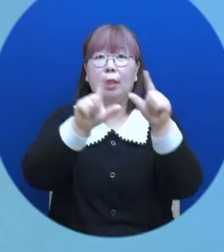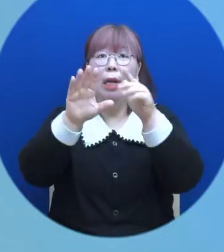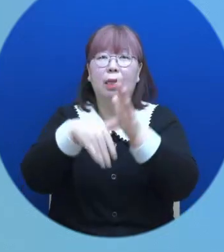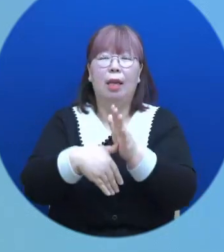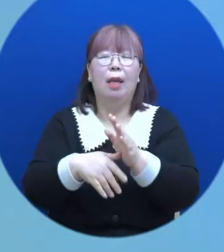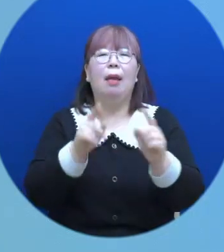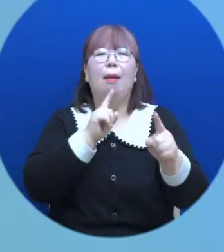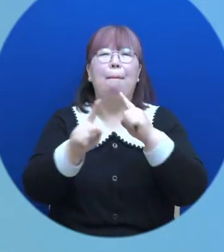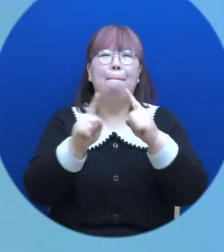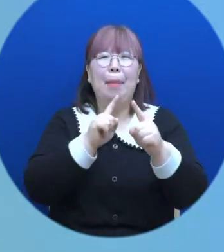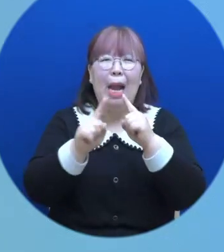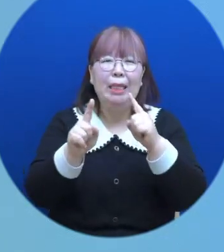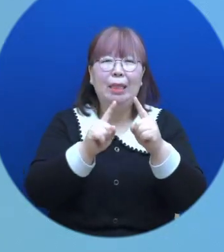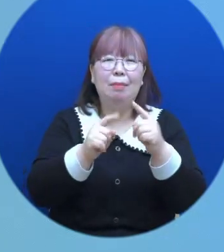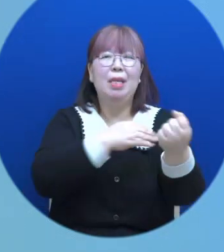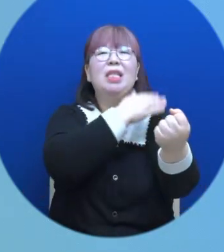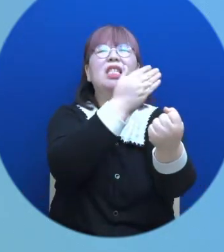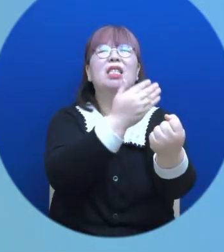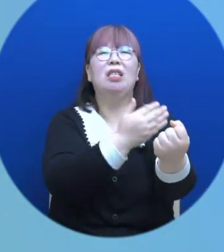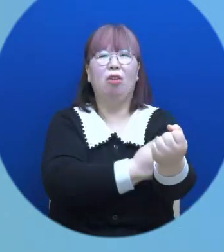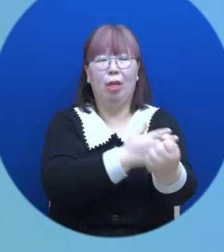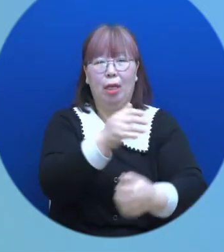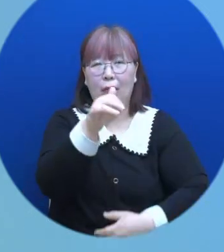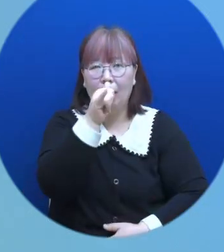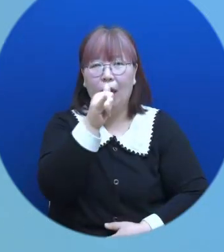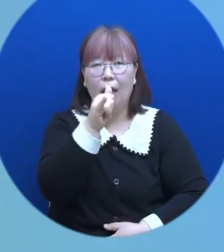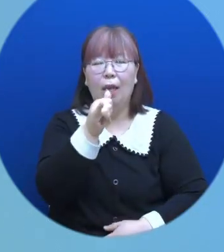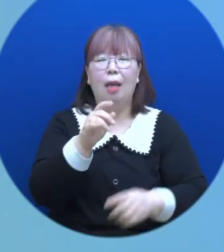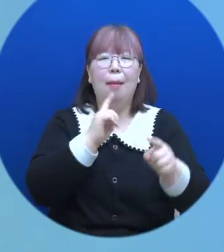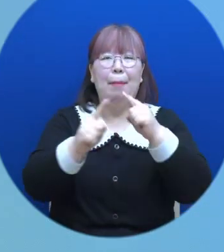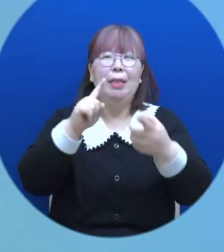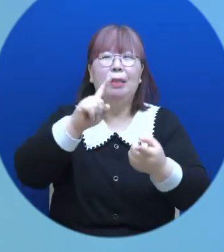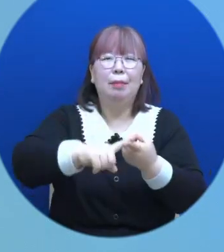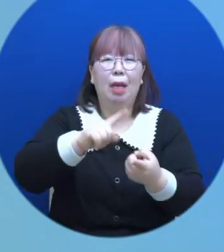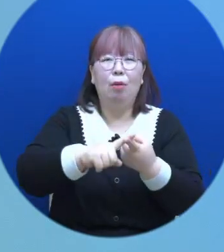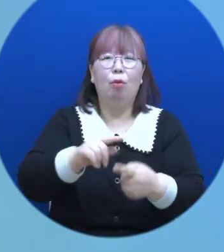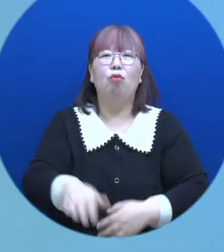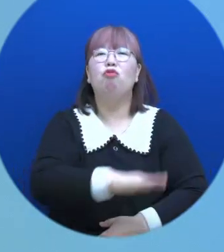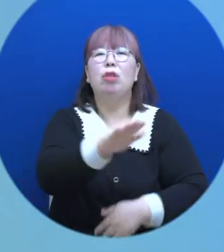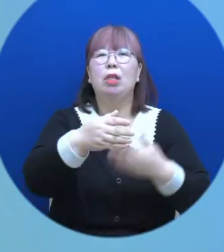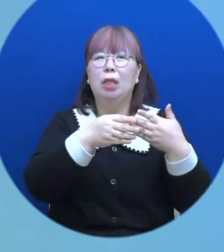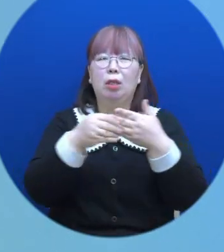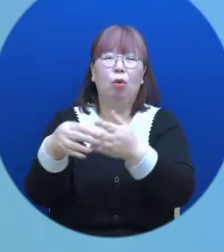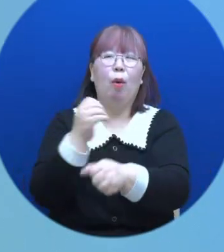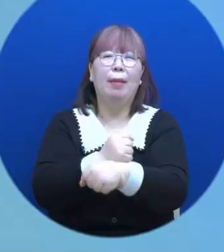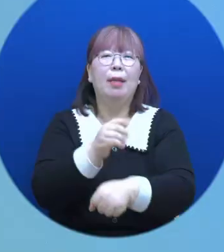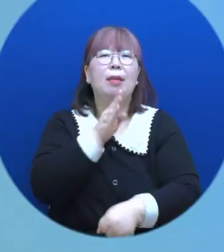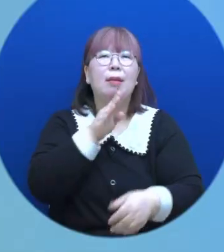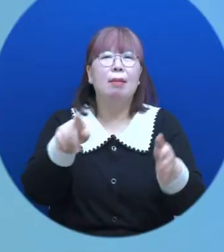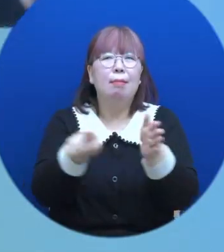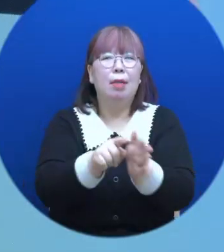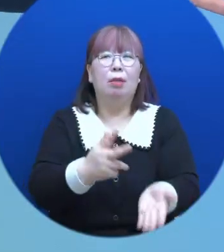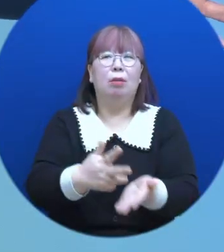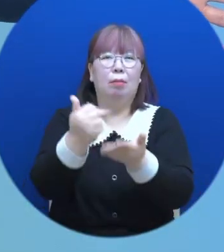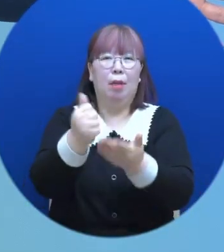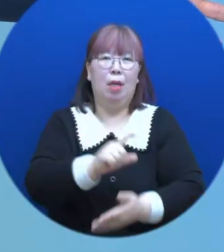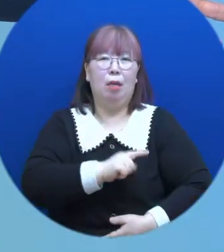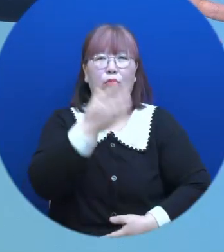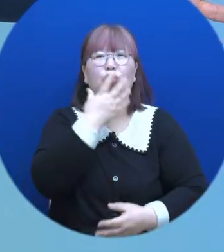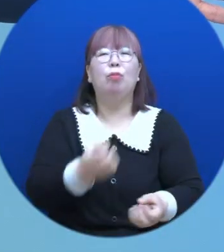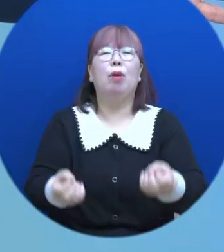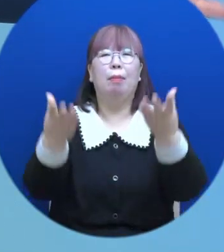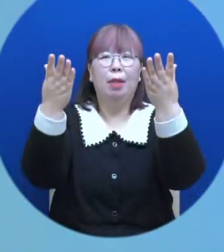말씀의 능력이 있어서 말씀대로 저와 여러분을 인도하신다는 사실 믿으시기를 주의 이름으로